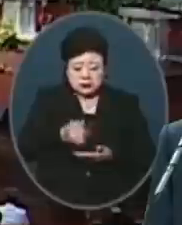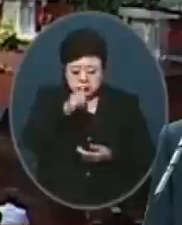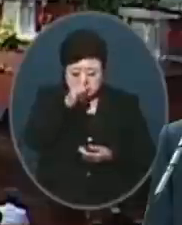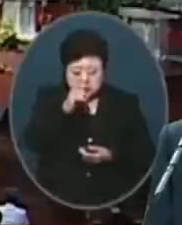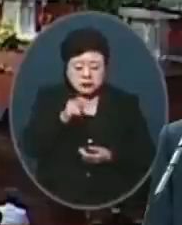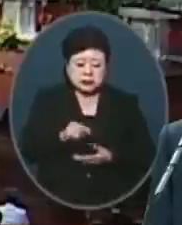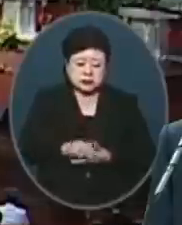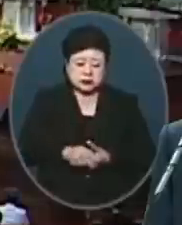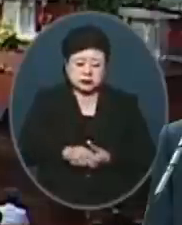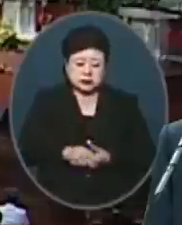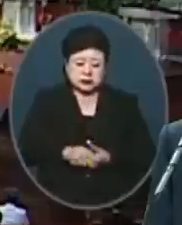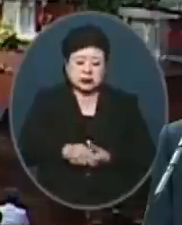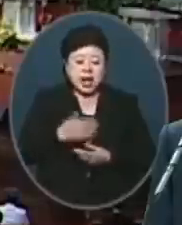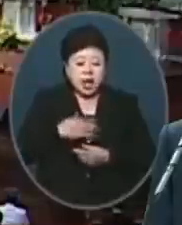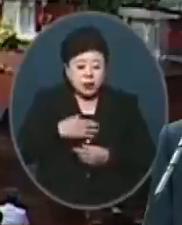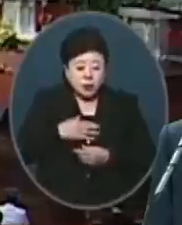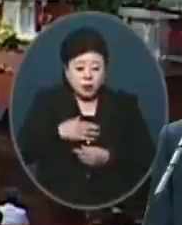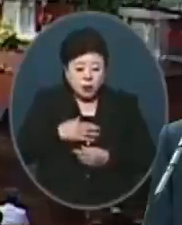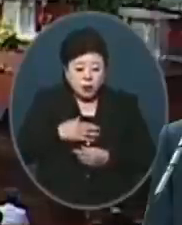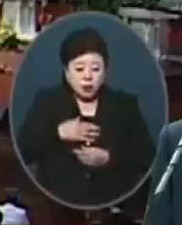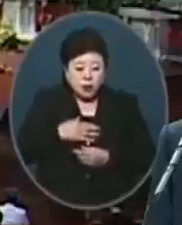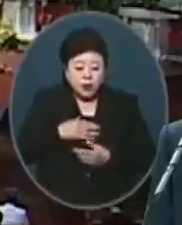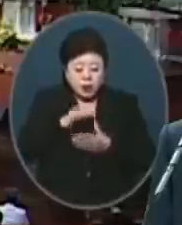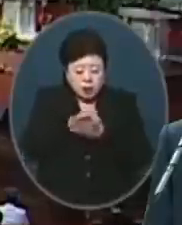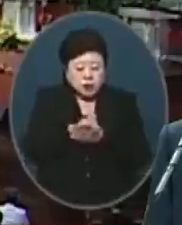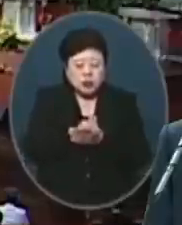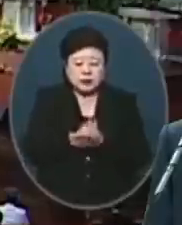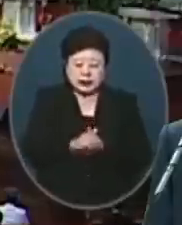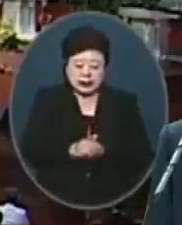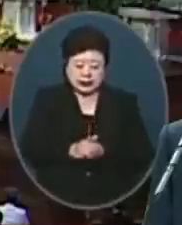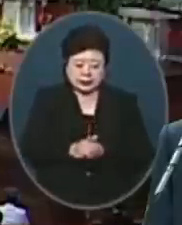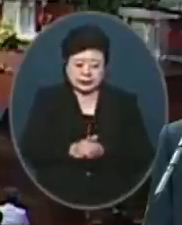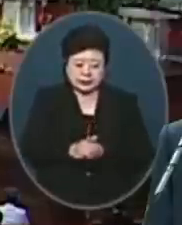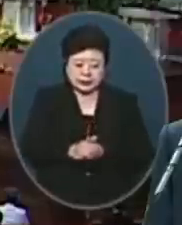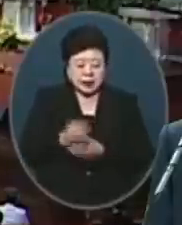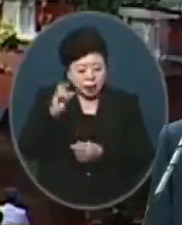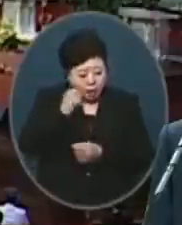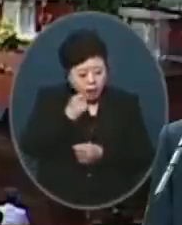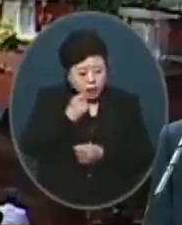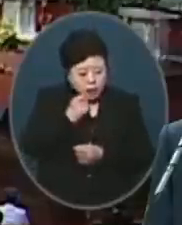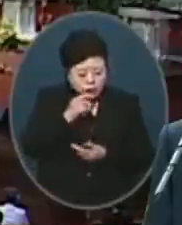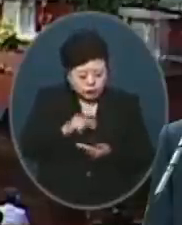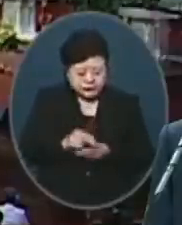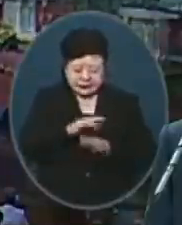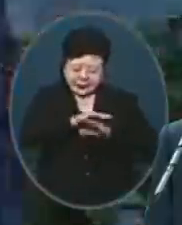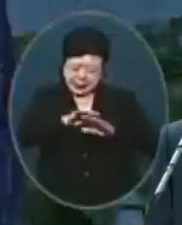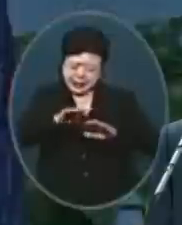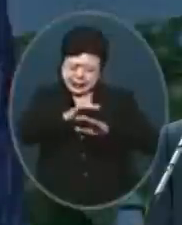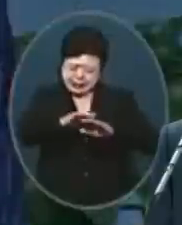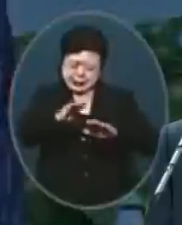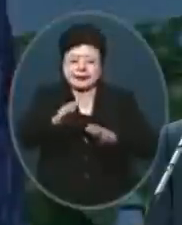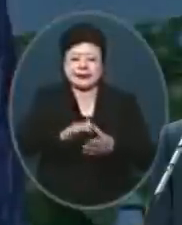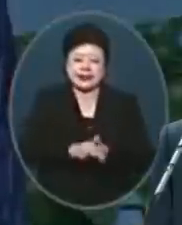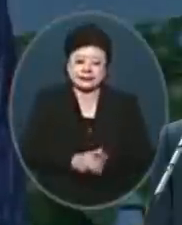것을 알고 기도한다면 어려운 모든 문제를 다 해결할 수